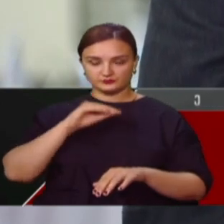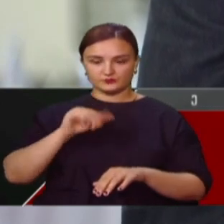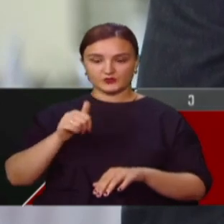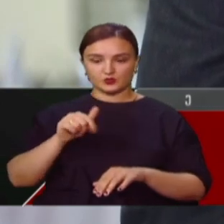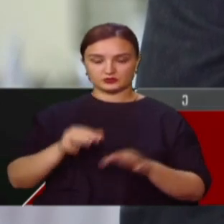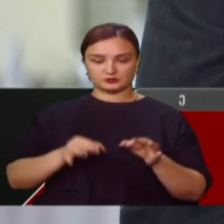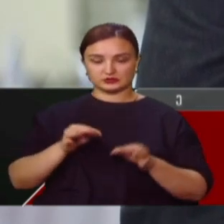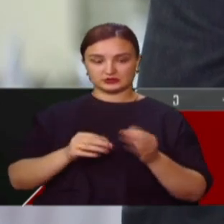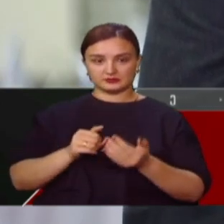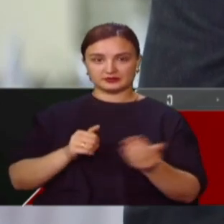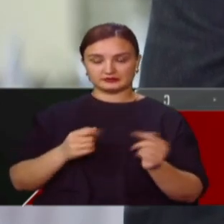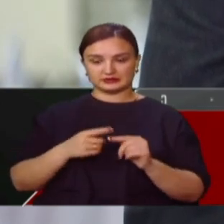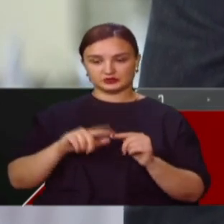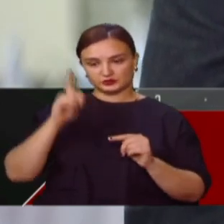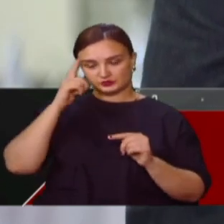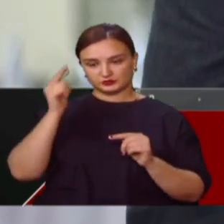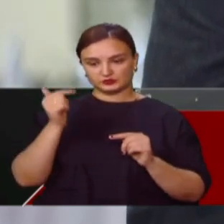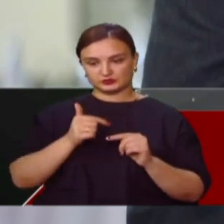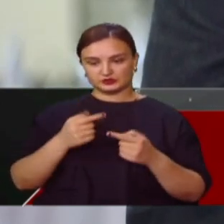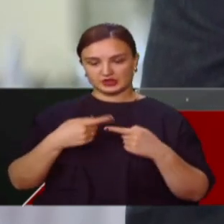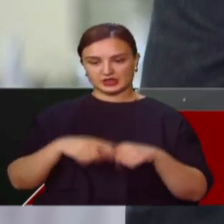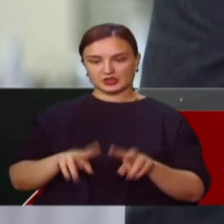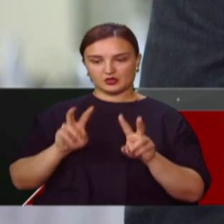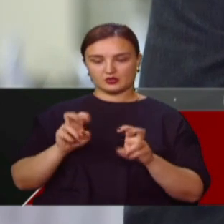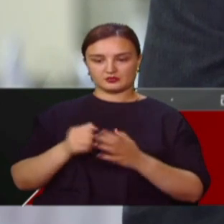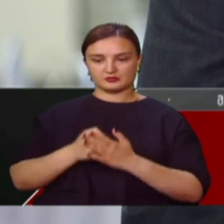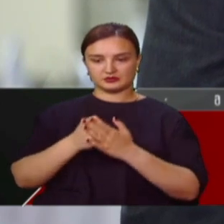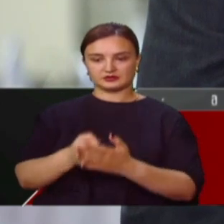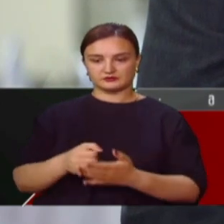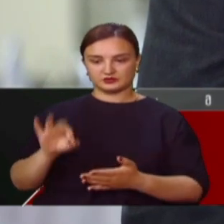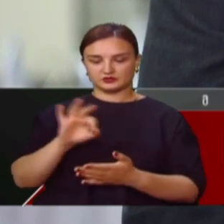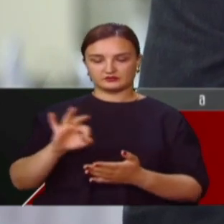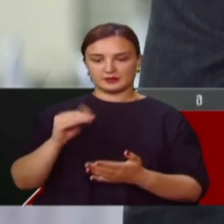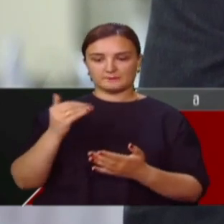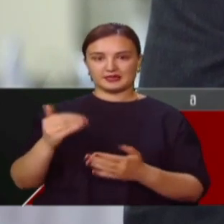მოსამართლეებზეც, იმიტომ რომ ეს ცოდნა ტექნოლოგიური მიღწევების შესახებ, მათი